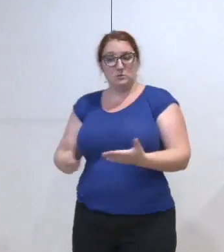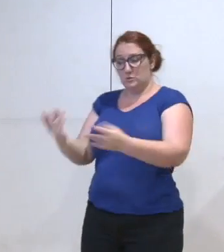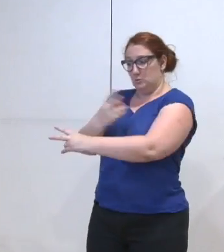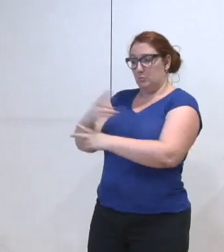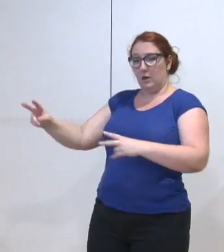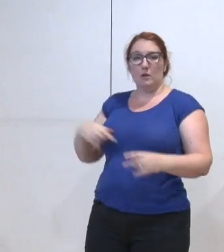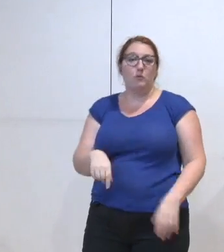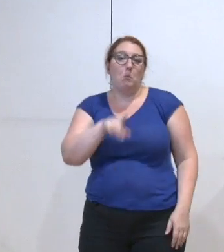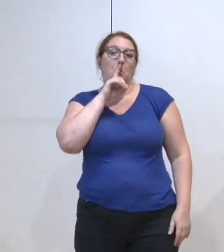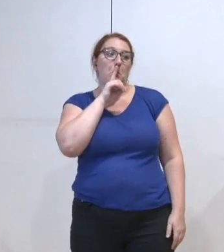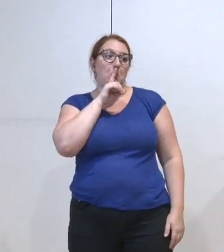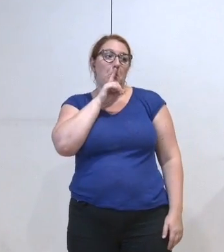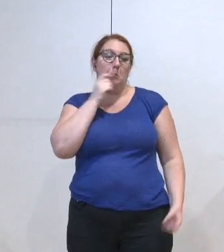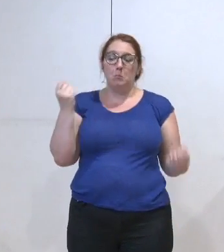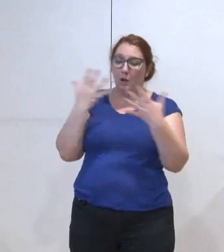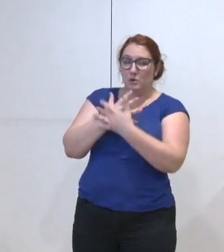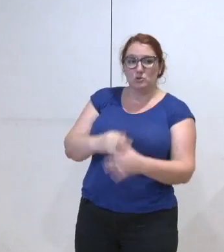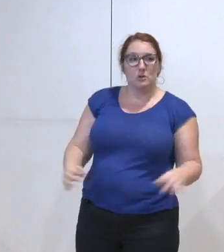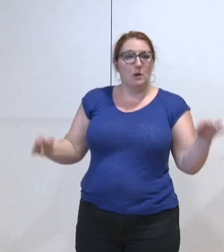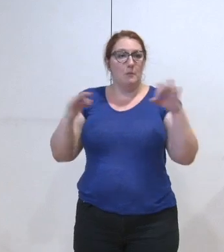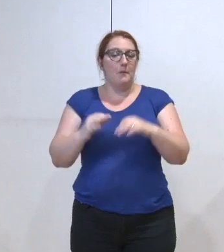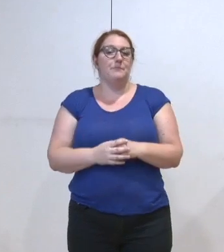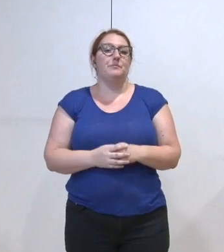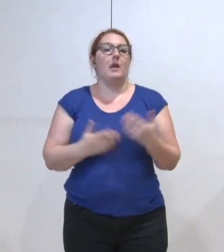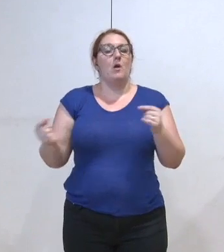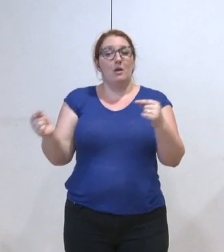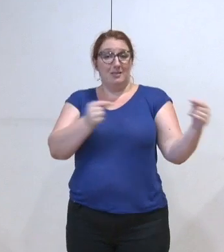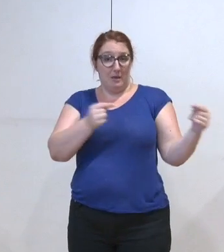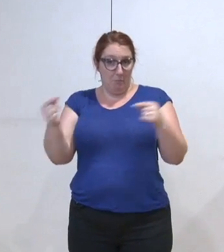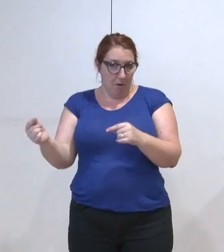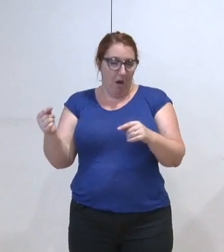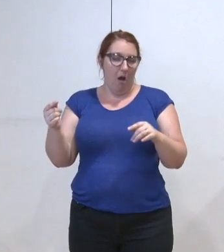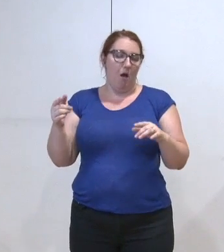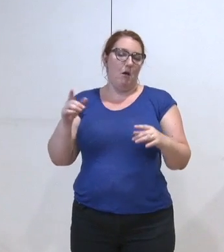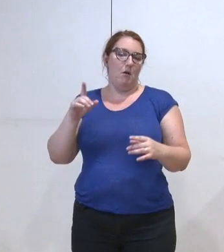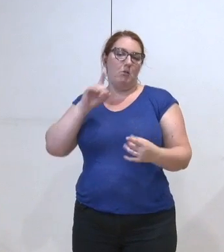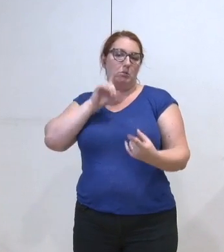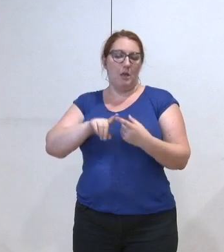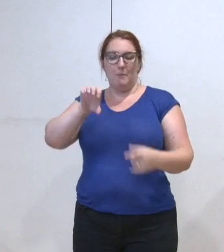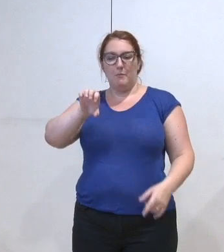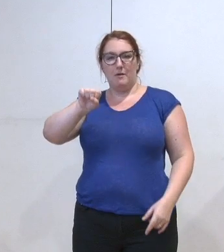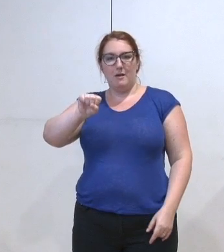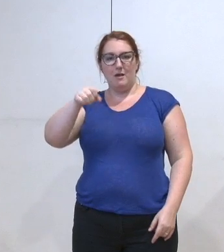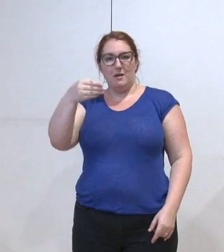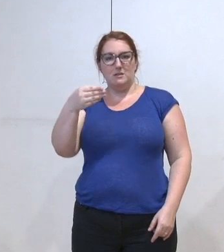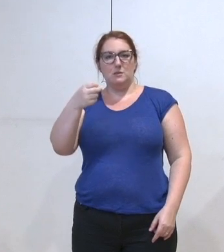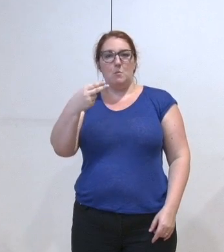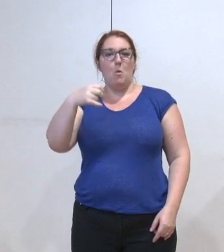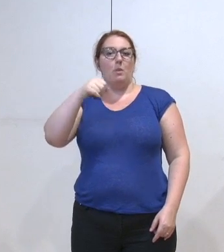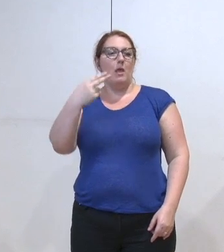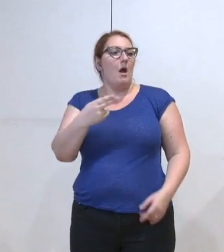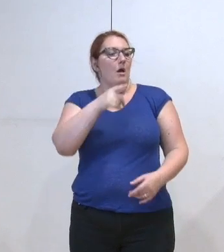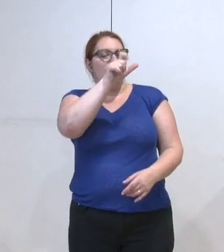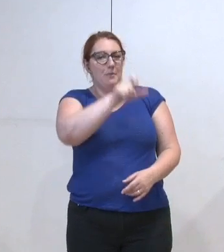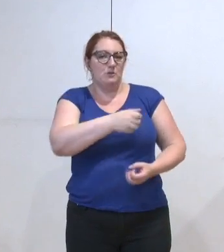débat de fond sur le bid villemonin il y a un vœu et donc j'imagine que nous aurons l'occasion d'en débattre ce soir